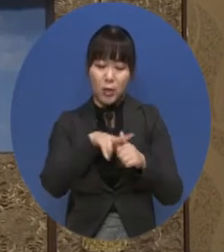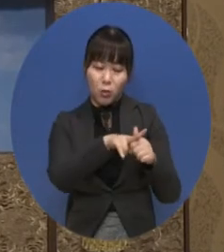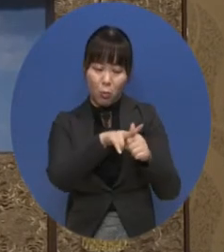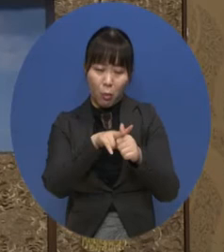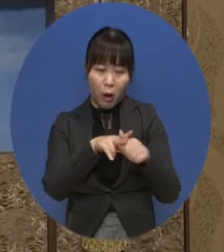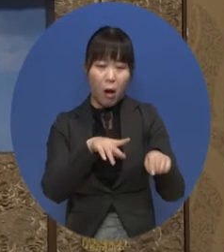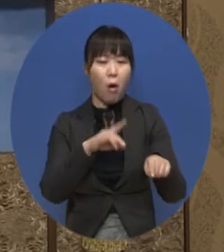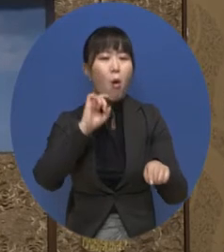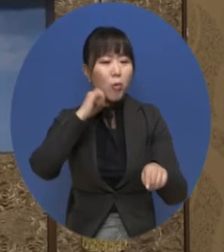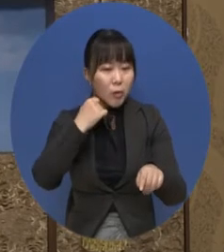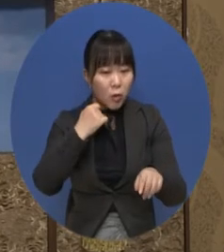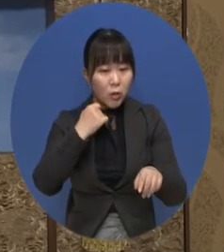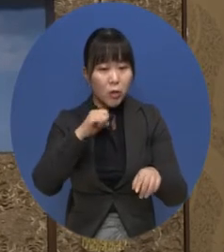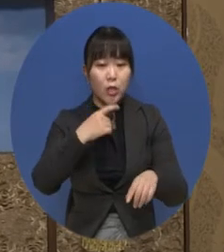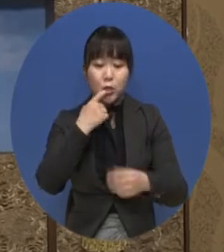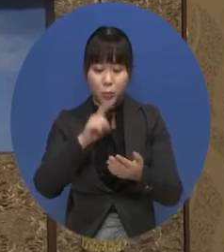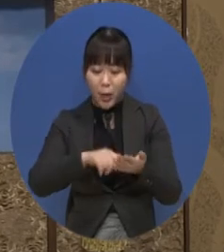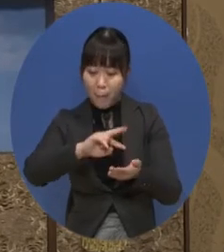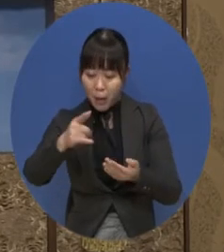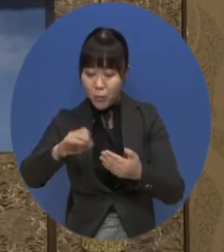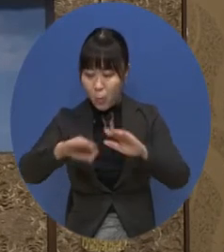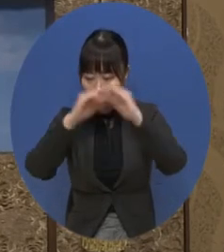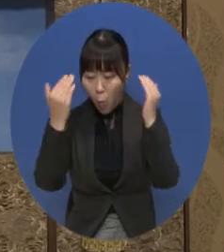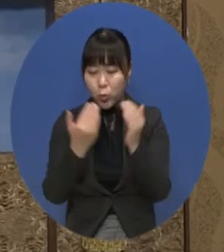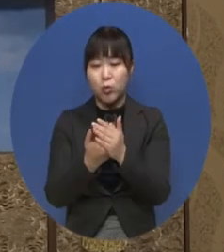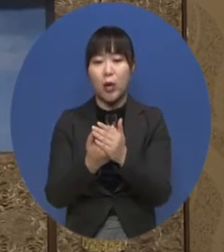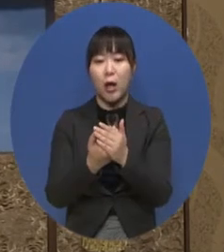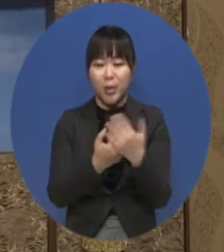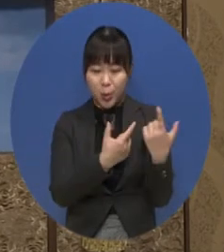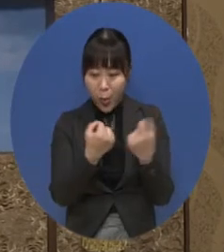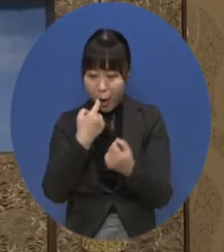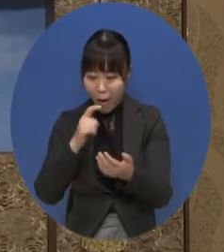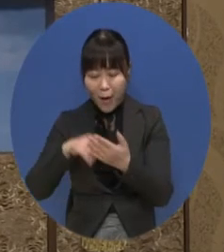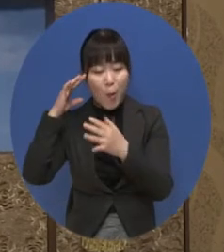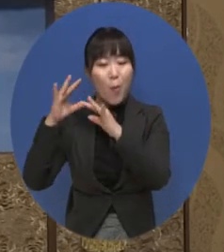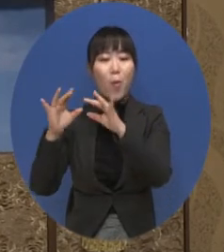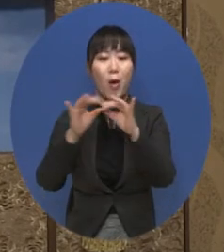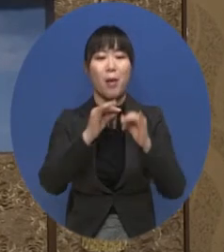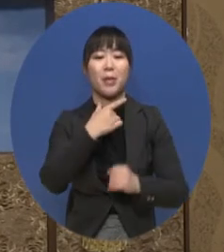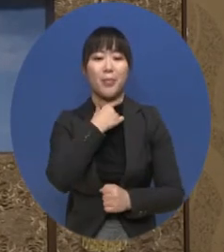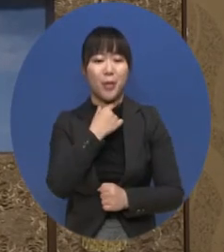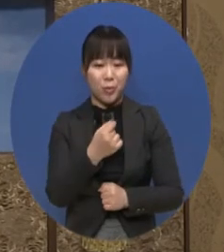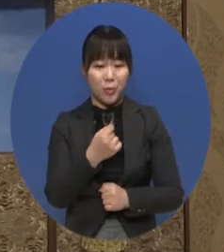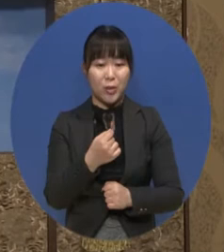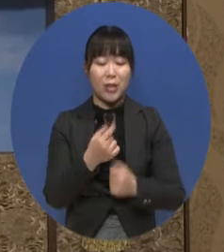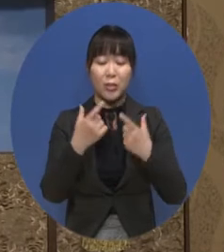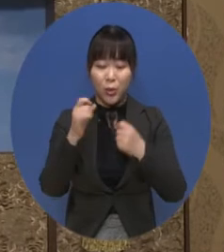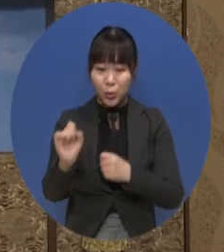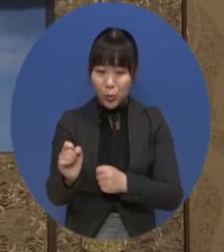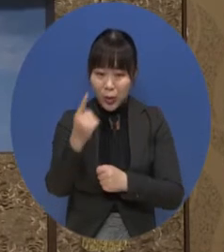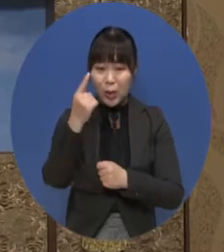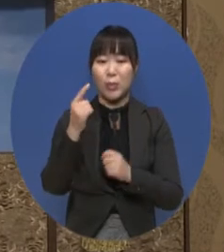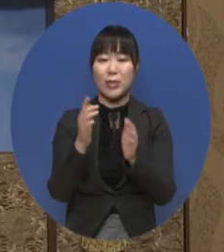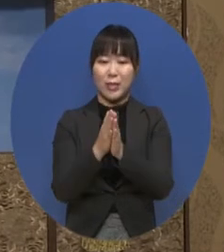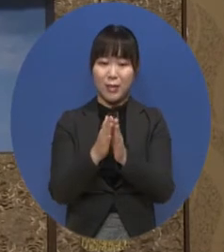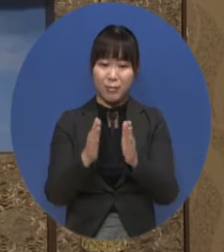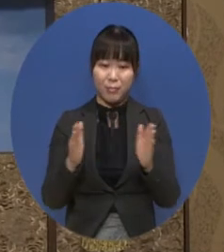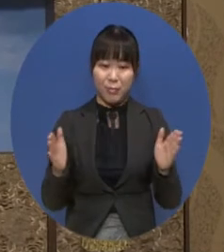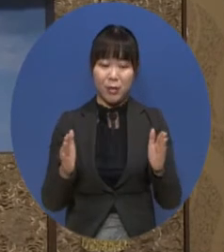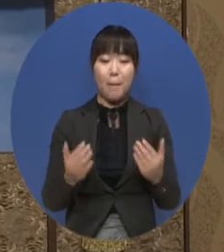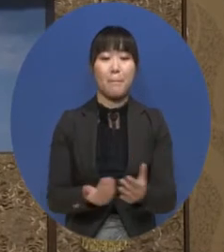정보가 어렵다라는 것, 그걸 쉽게 바꾸면 모두가 쉬울 수 있다라는 걸 공감해 주시길 바랬고 네. 그렇게 캠페인을 시작하다